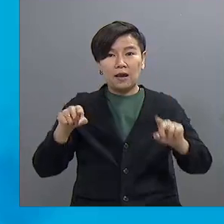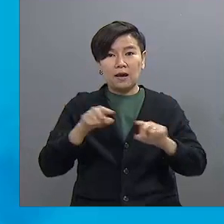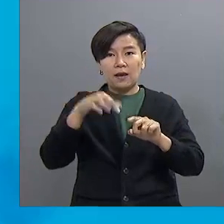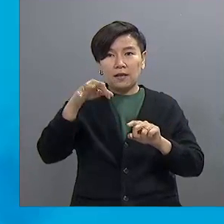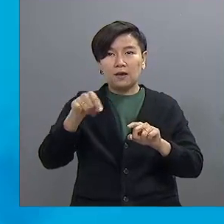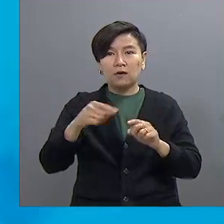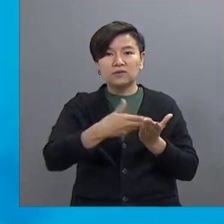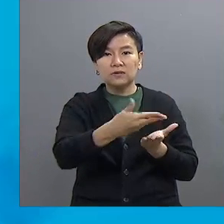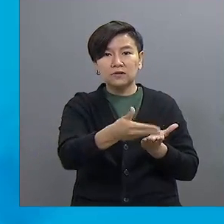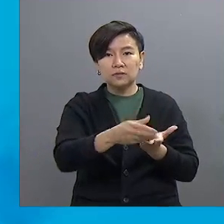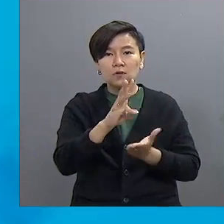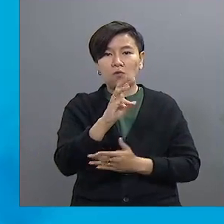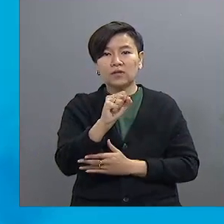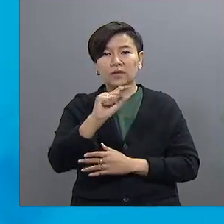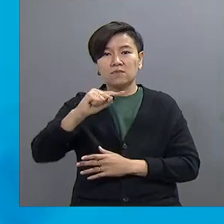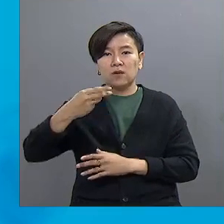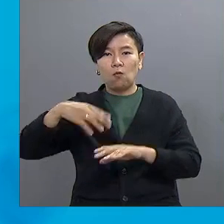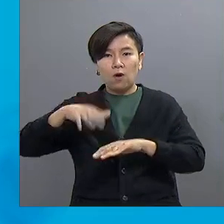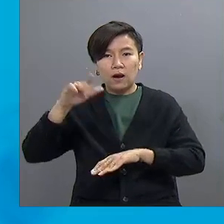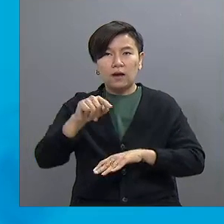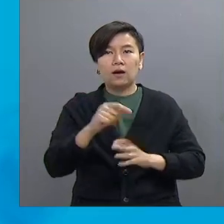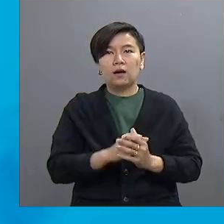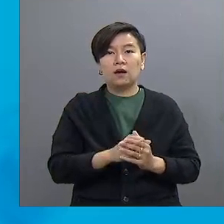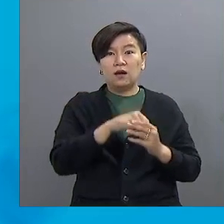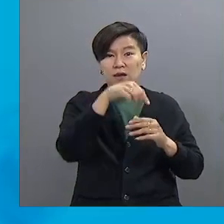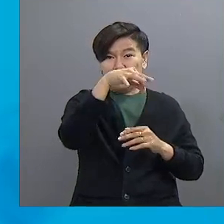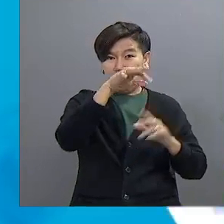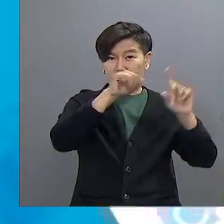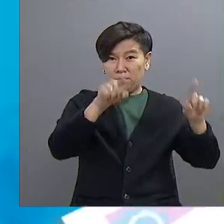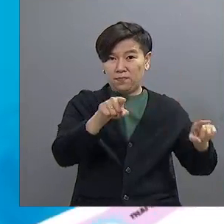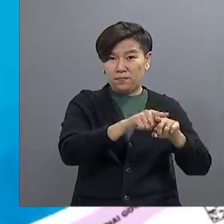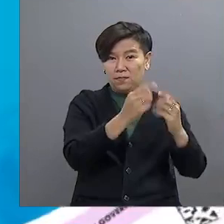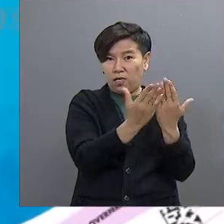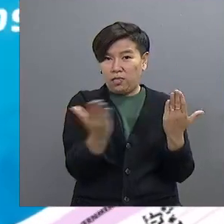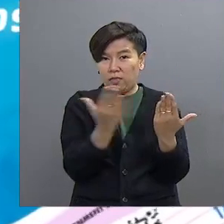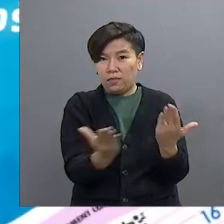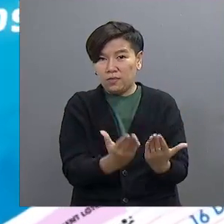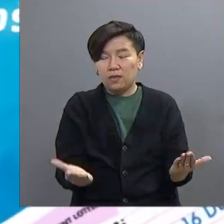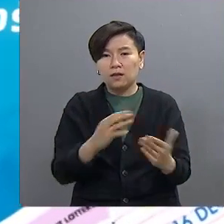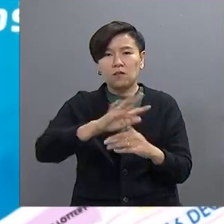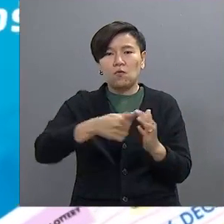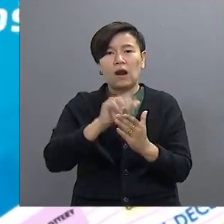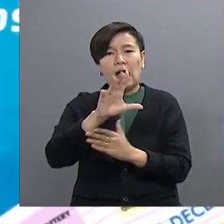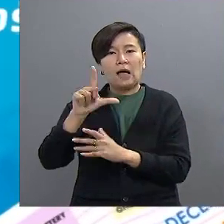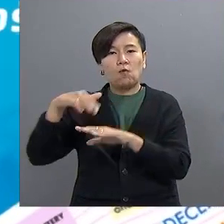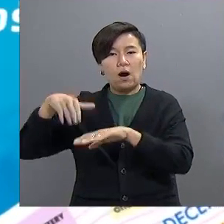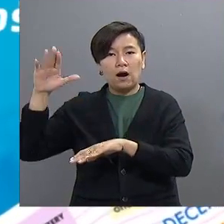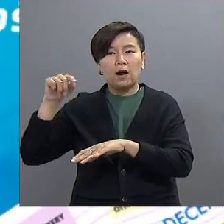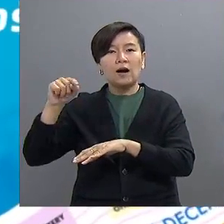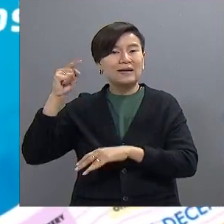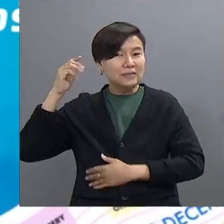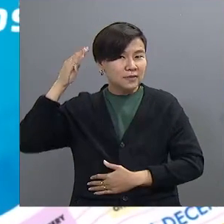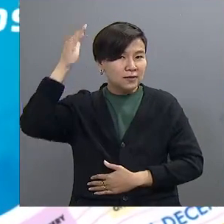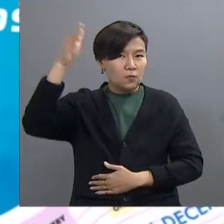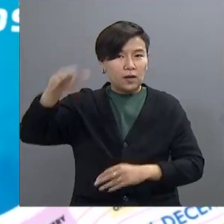ำนวนสลากทั้งหมด5ล้านกว่าฉบับเนี่ยนะคะแนวทางการจะเพิ่มจ จำนวนสลากที่จำหน่ายผ่านแพลตฟอร์ม